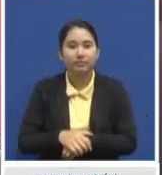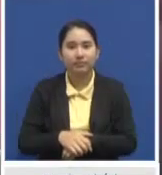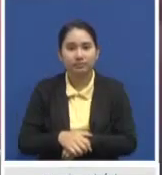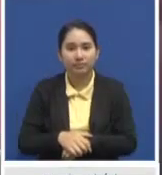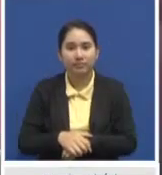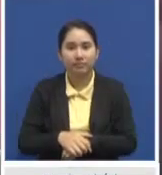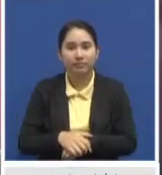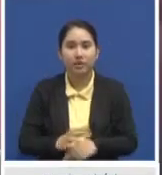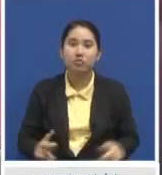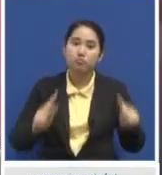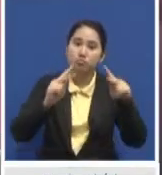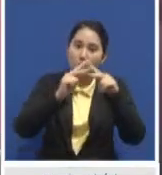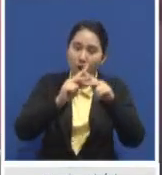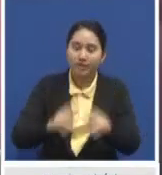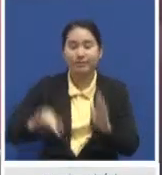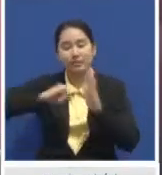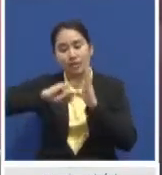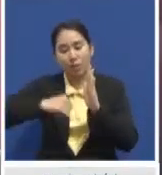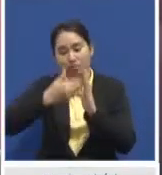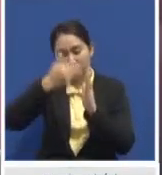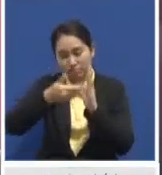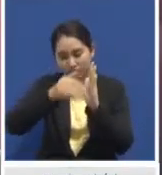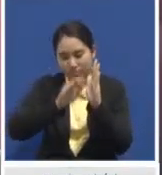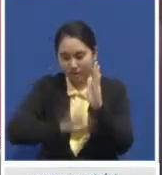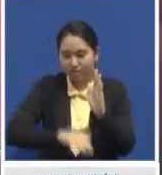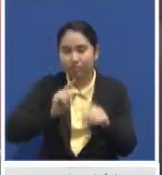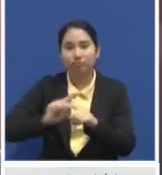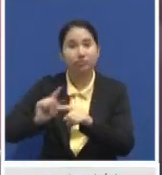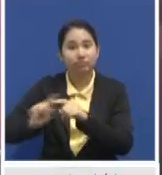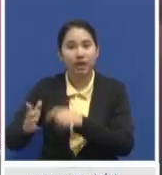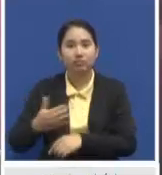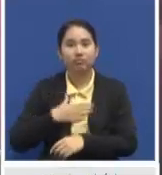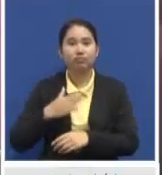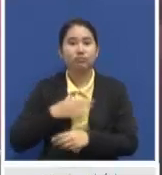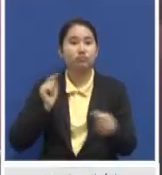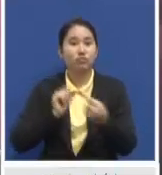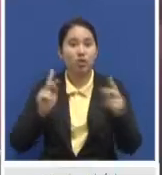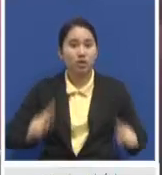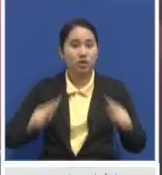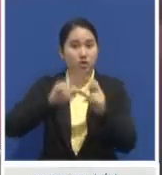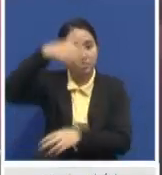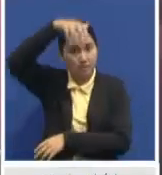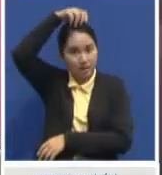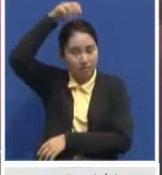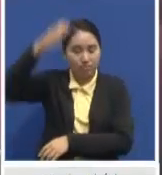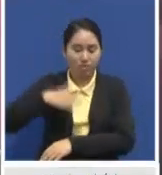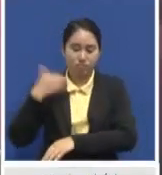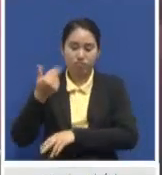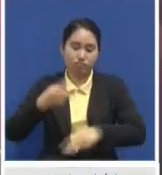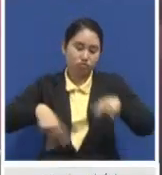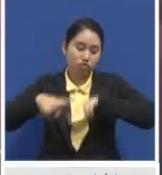ะกรมใดจังหวัดใดรัฐวิสาหกิจใดภายใต้การกำกับของกระทรวงมหาดไทยท่านผ